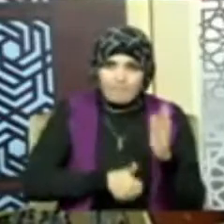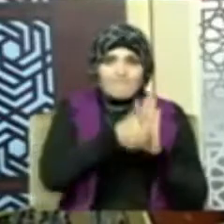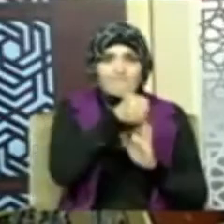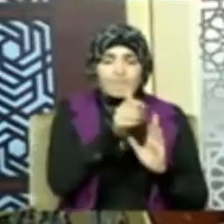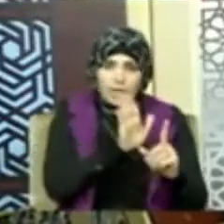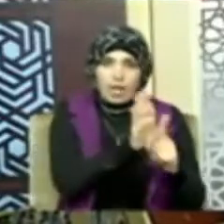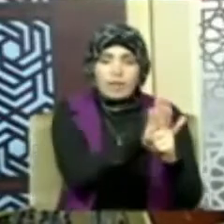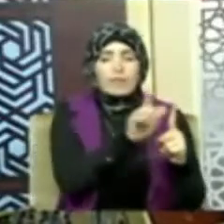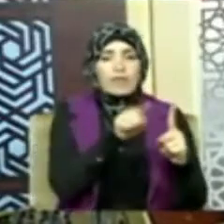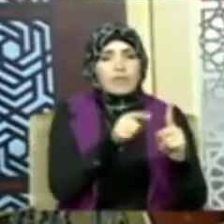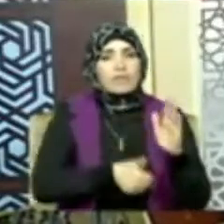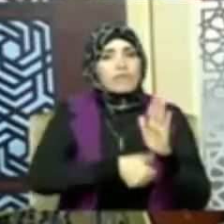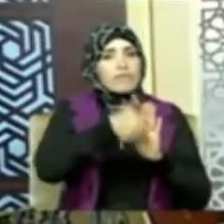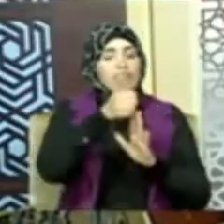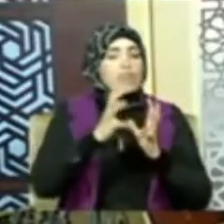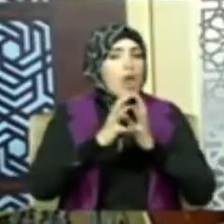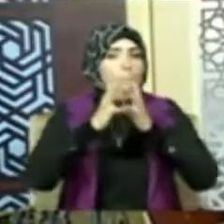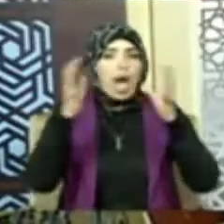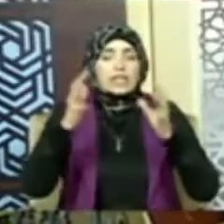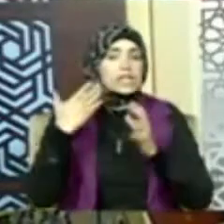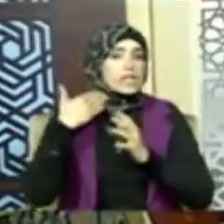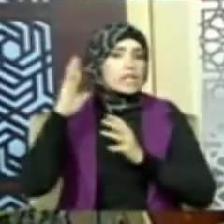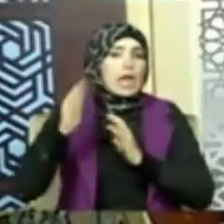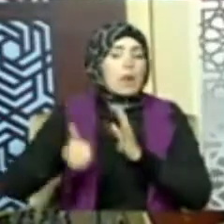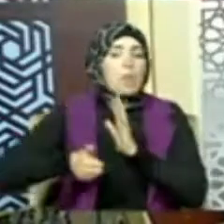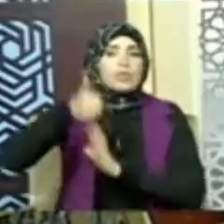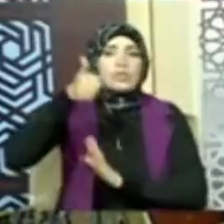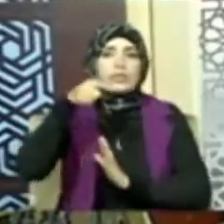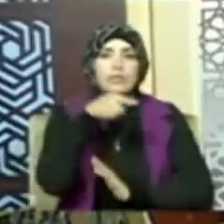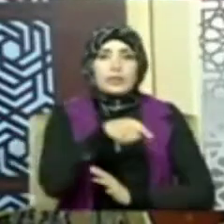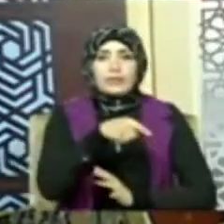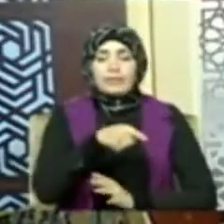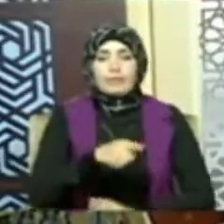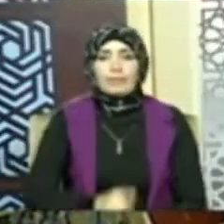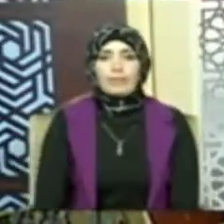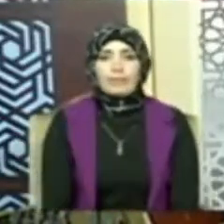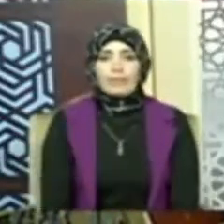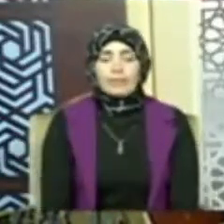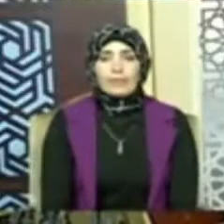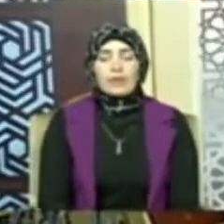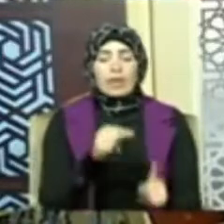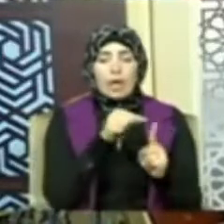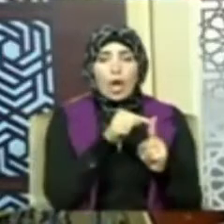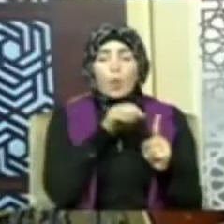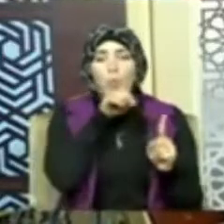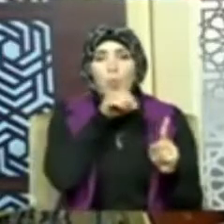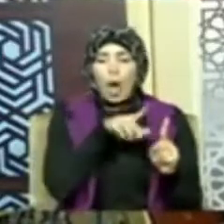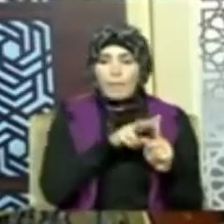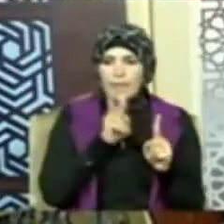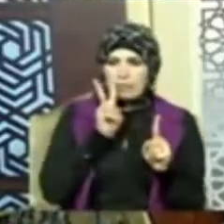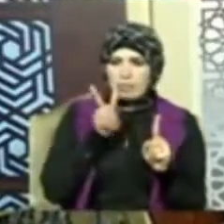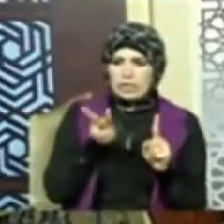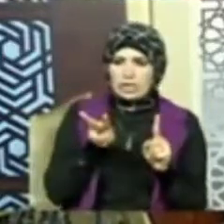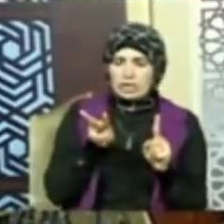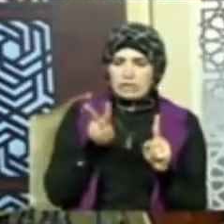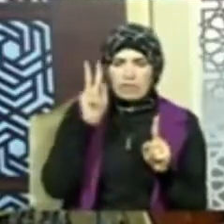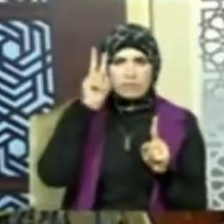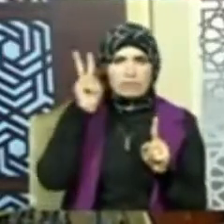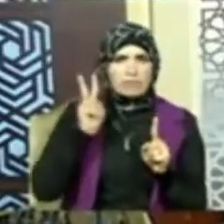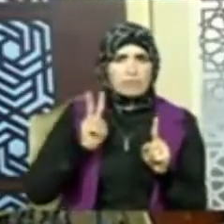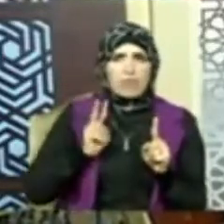لأنصرنك نصرا عزيزا مؤذرا. وهنا استغرب النبي صلى الله عليه